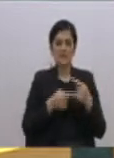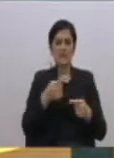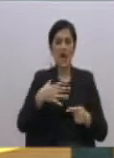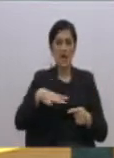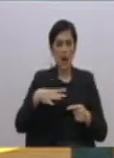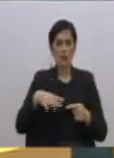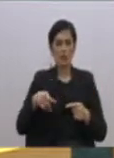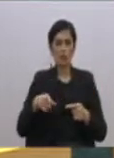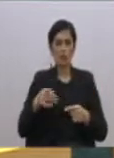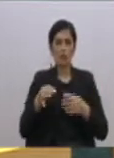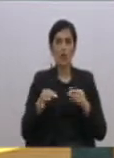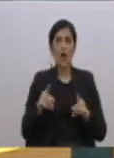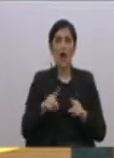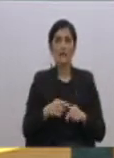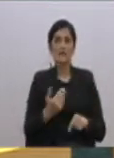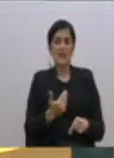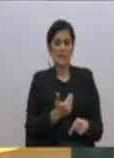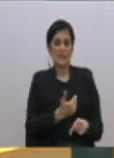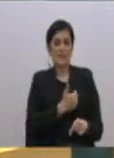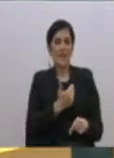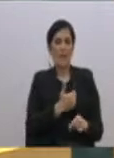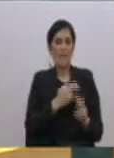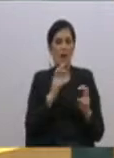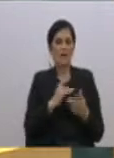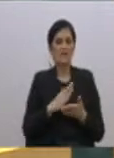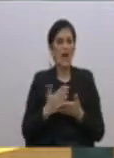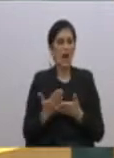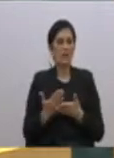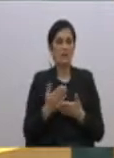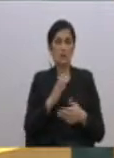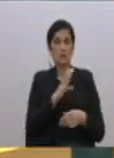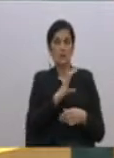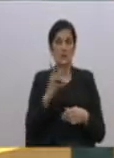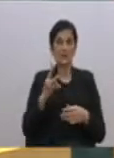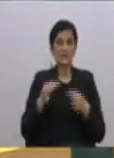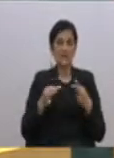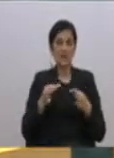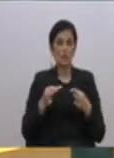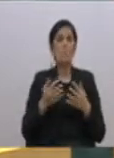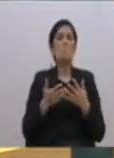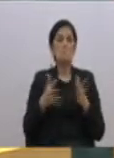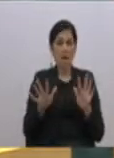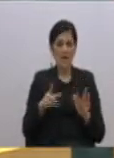სასამართლოებში, ასეთი ნებაყოფლობითობის ნაწილი არის საბჭოთა სასამართლოში. უფრო მეტიც,